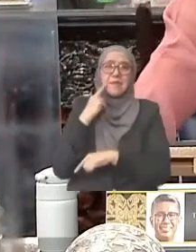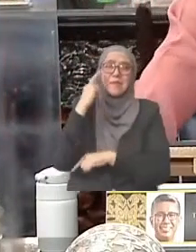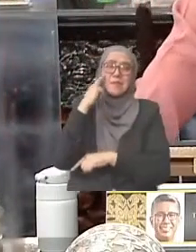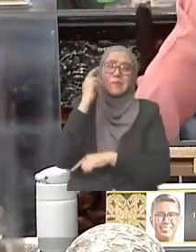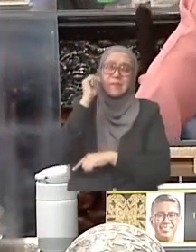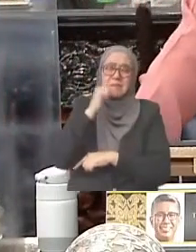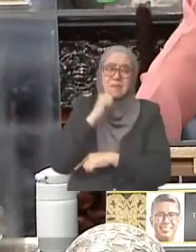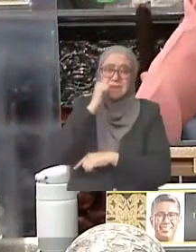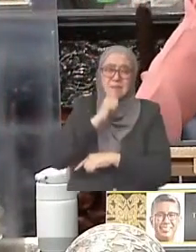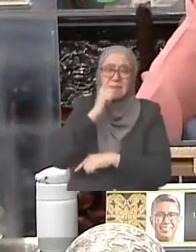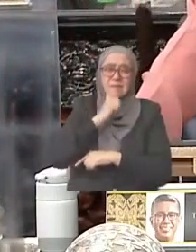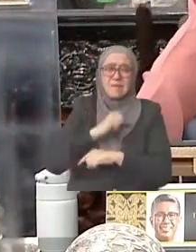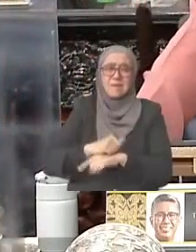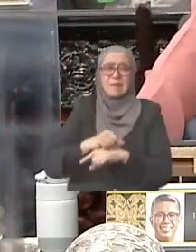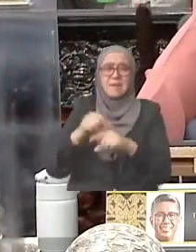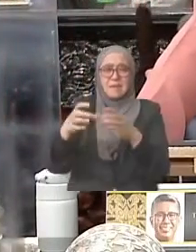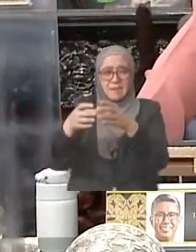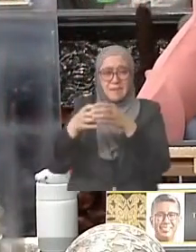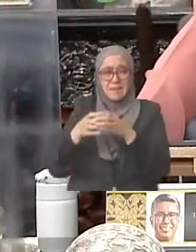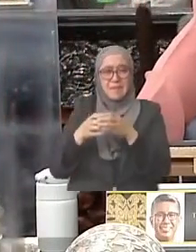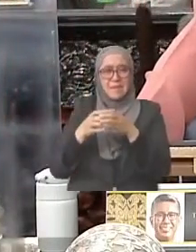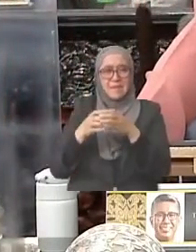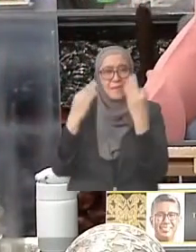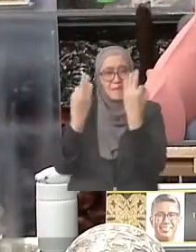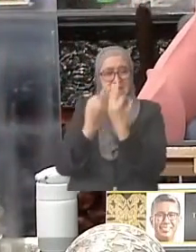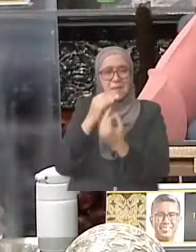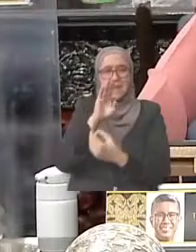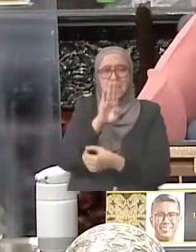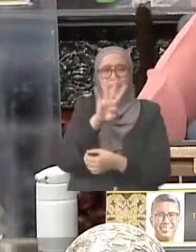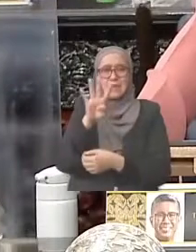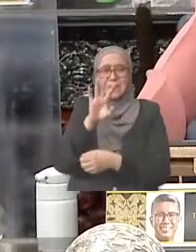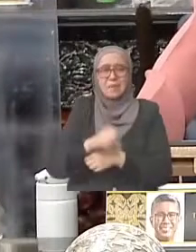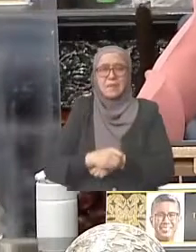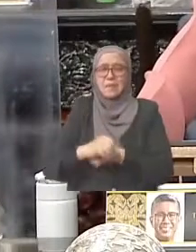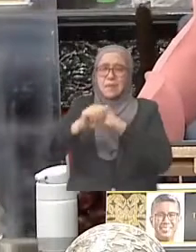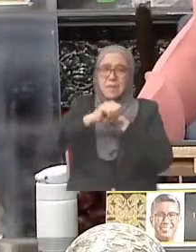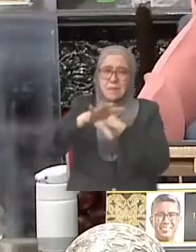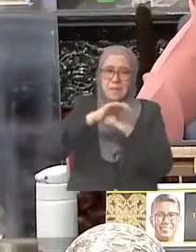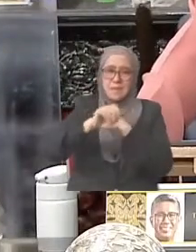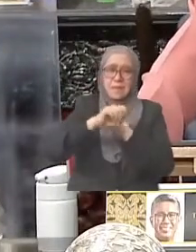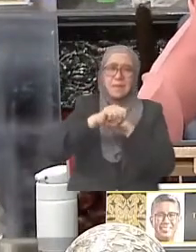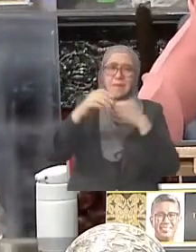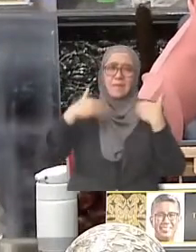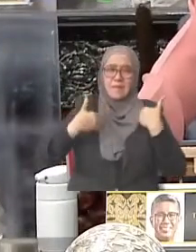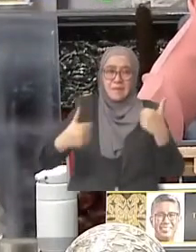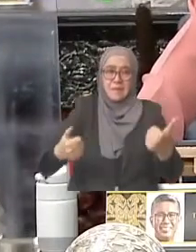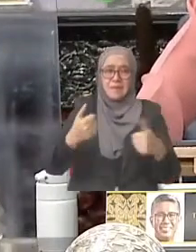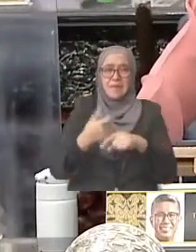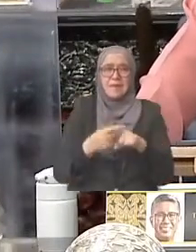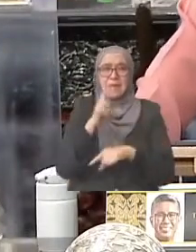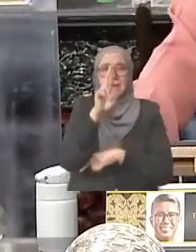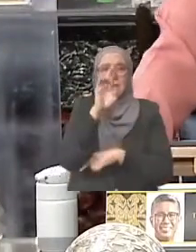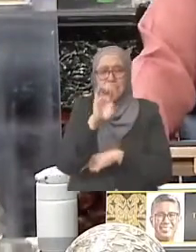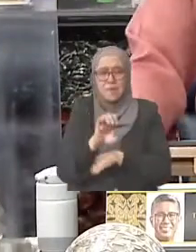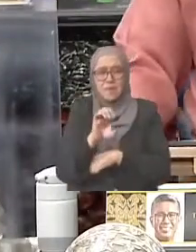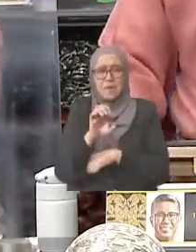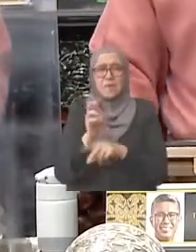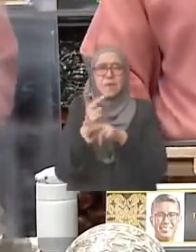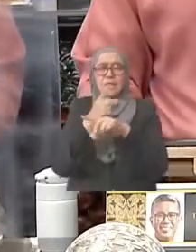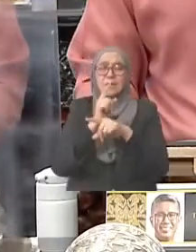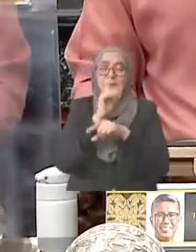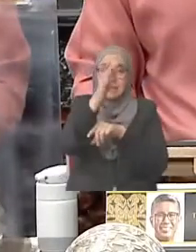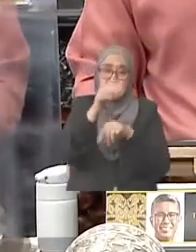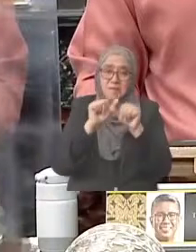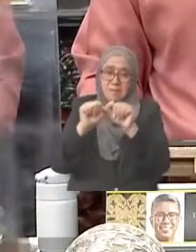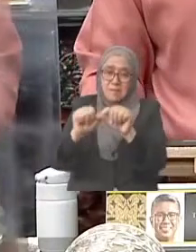di sampai itu tempe dan pendidikan kesehatan reproduktif juga akan terus dijalankan di sekolah-sekolah dengan kerjasama